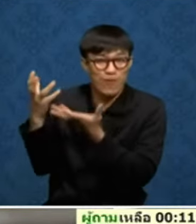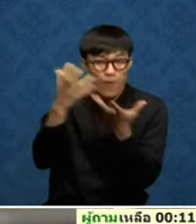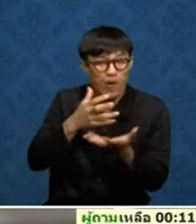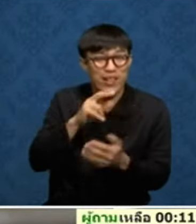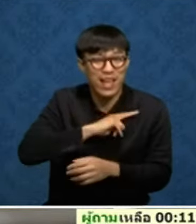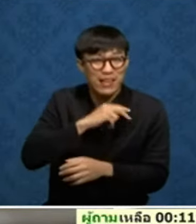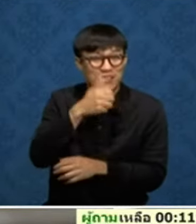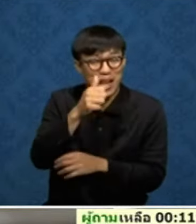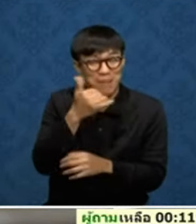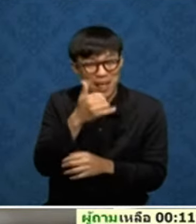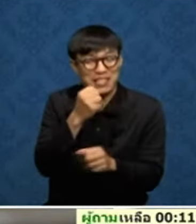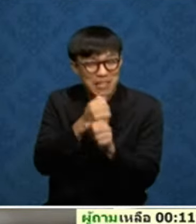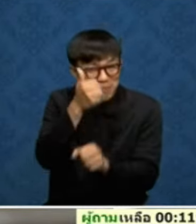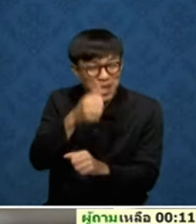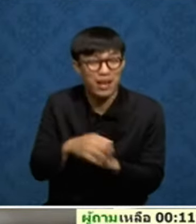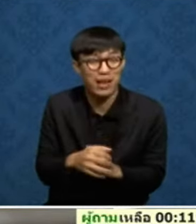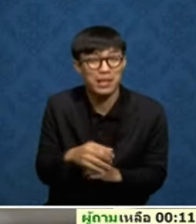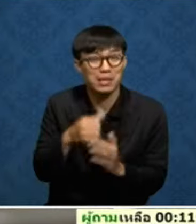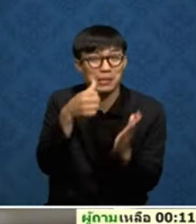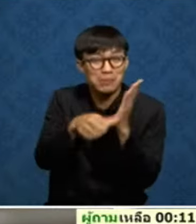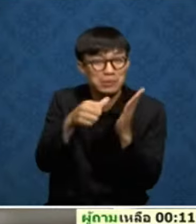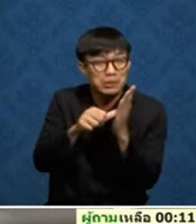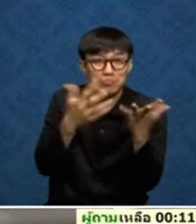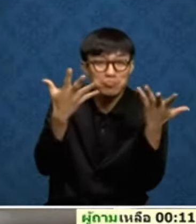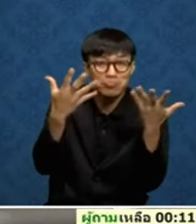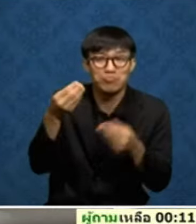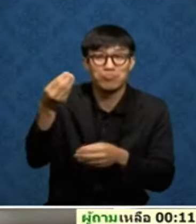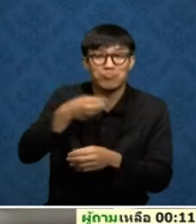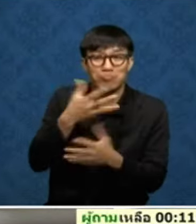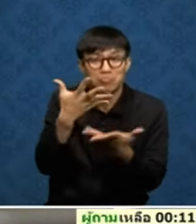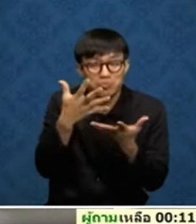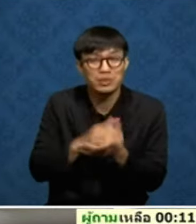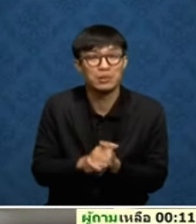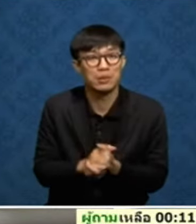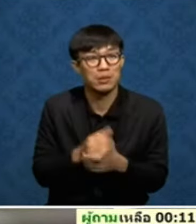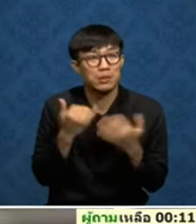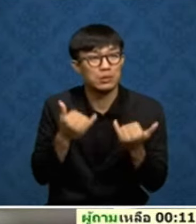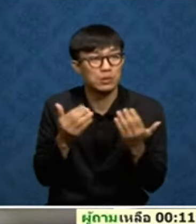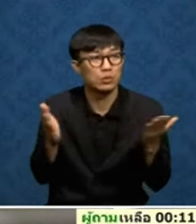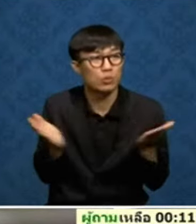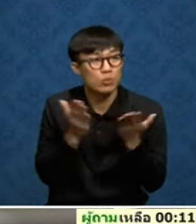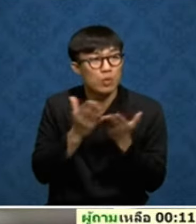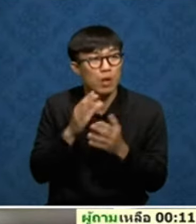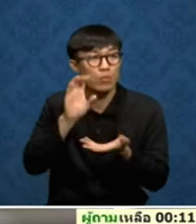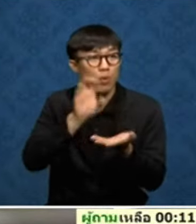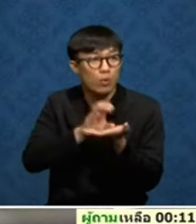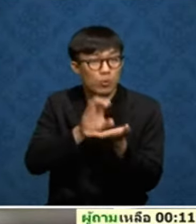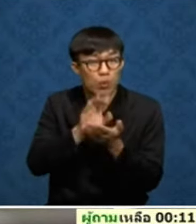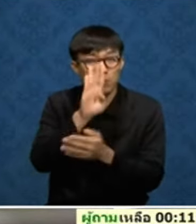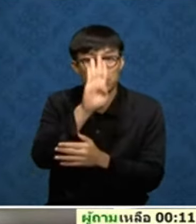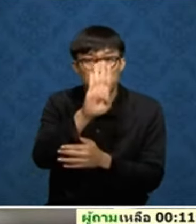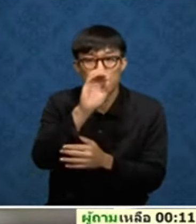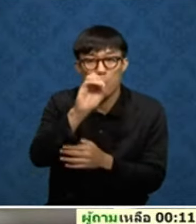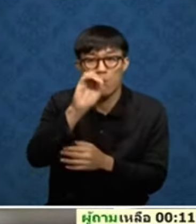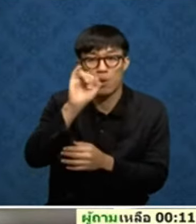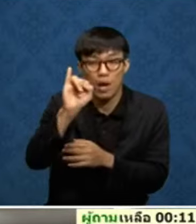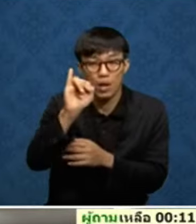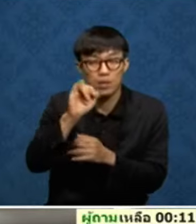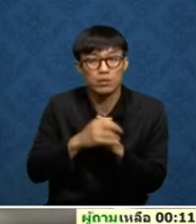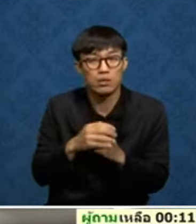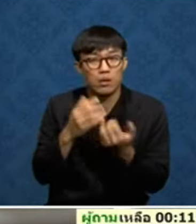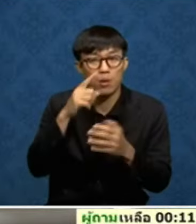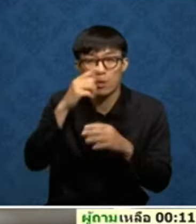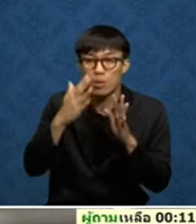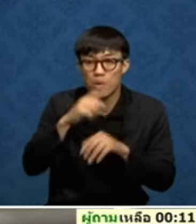ครับภาษีก็ไม่ได้นะครับท่านประธานครับจนถึงตอนนี้ครับการส่งเสริมการลงทุนผ่าน BOI เนี่ยคนไทยเราได้อะ